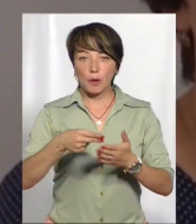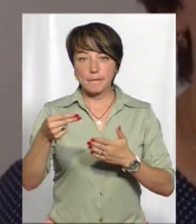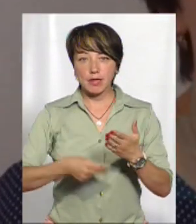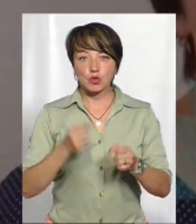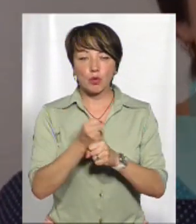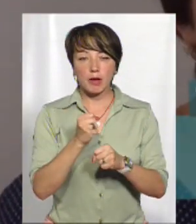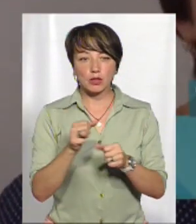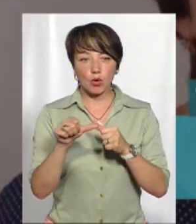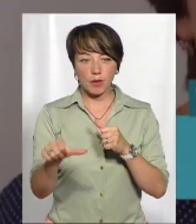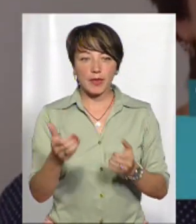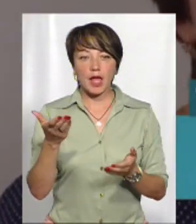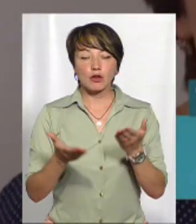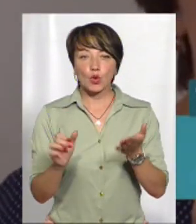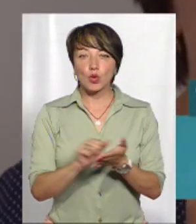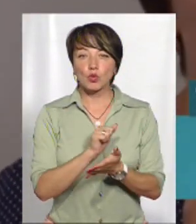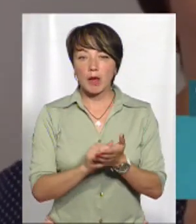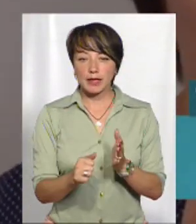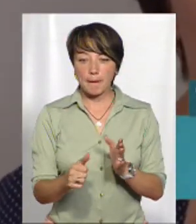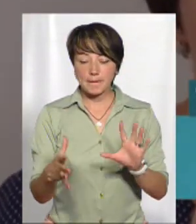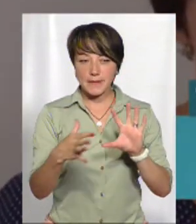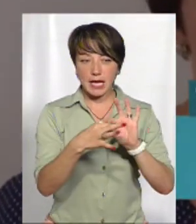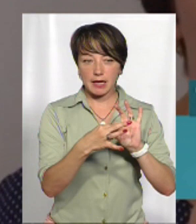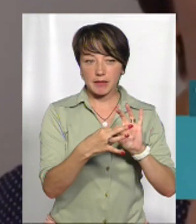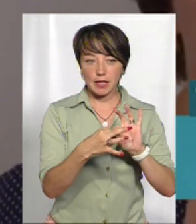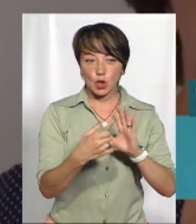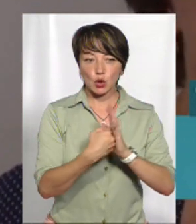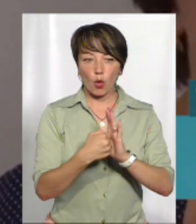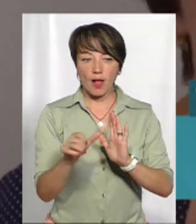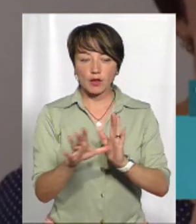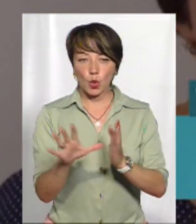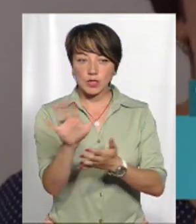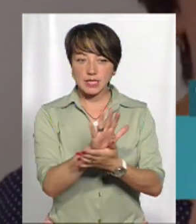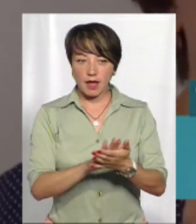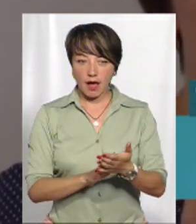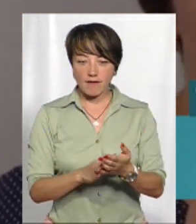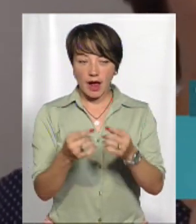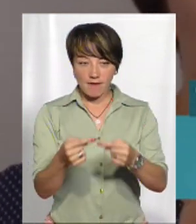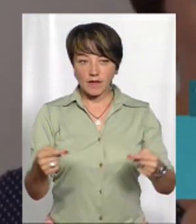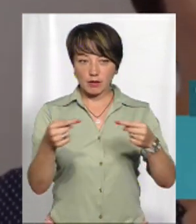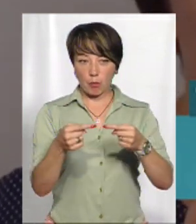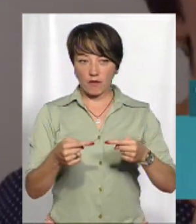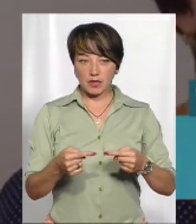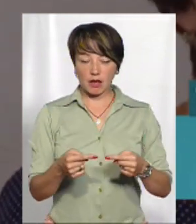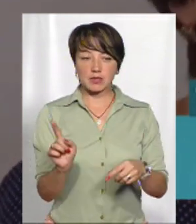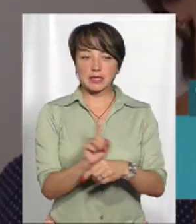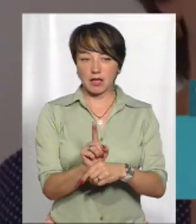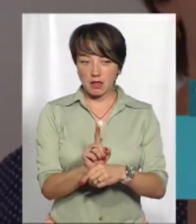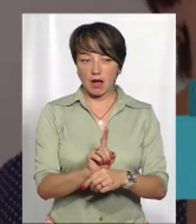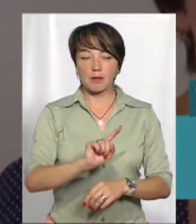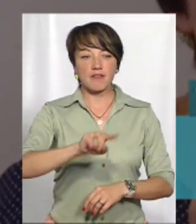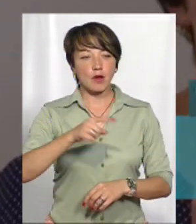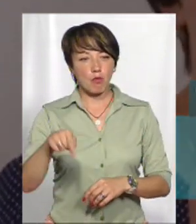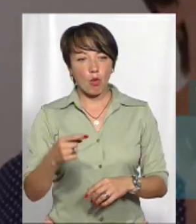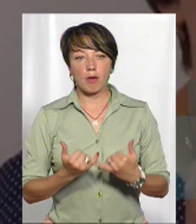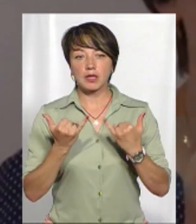окремо. Якщо документи, які прикріплені до електронної заяви, відповідають заявленим вимогам, стандартним вимогам,